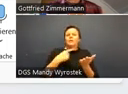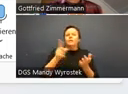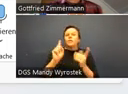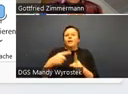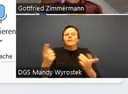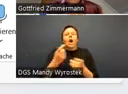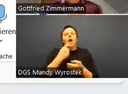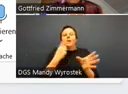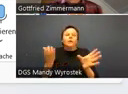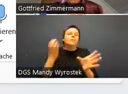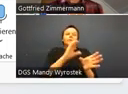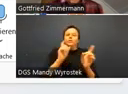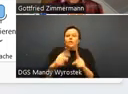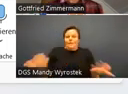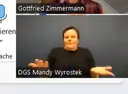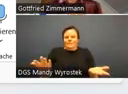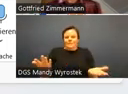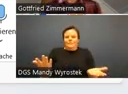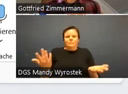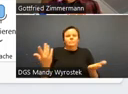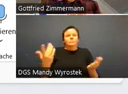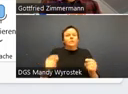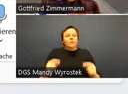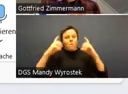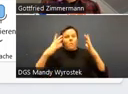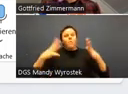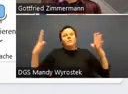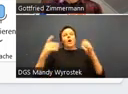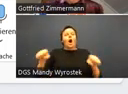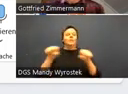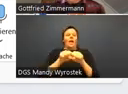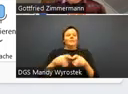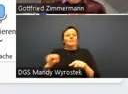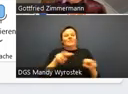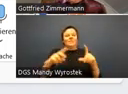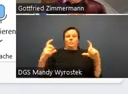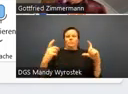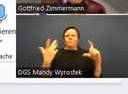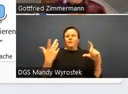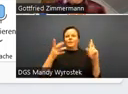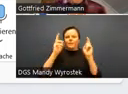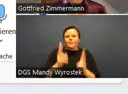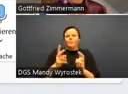Online-Videos, also keine anderen Dateien als Teil eines Word-Dokuments